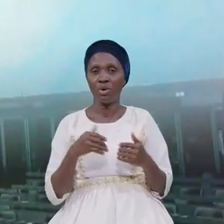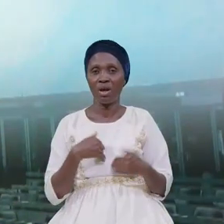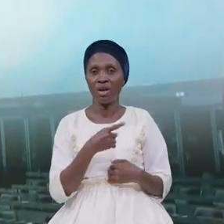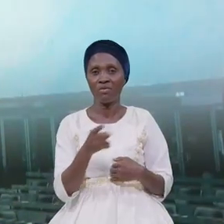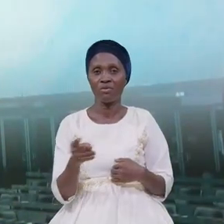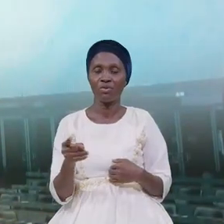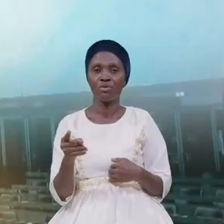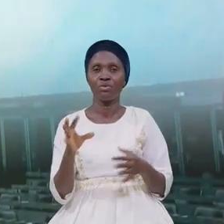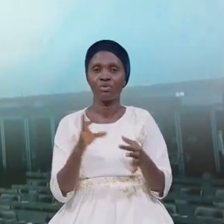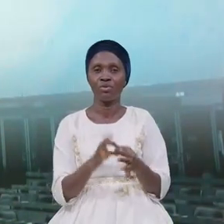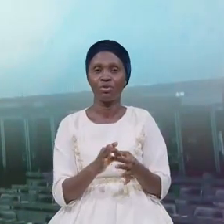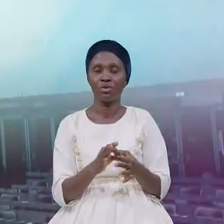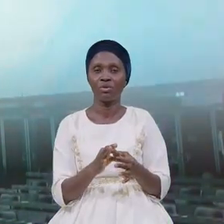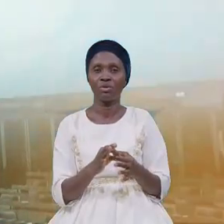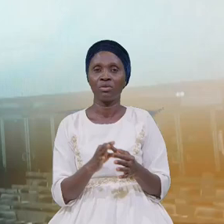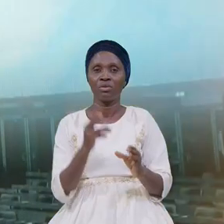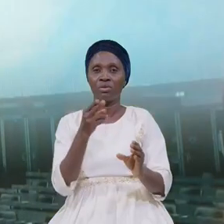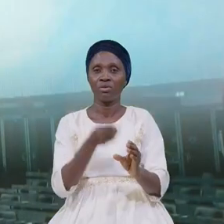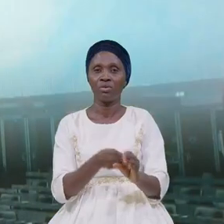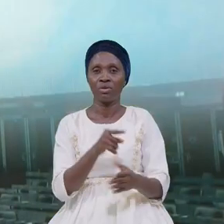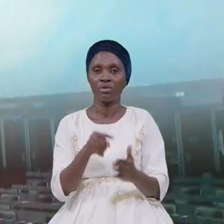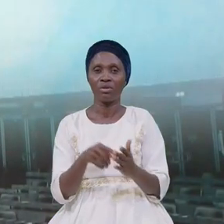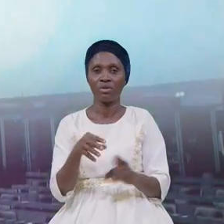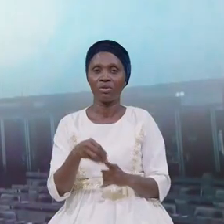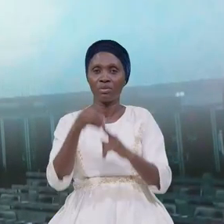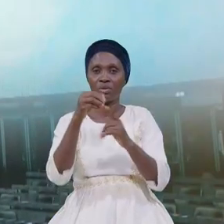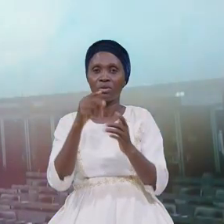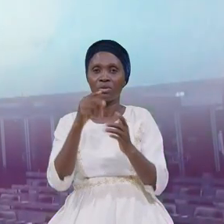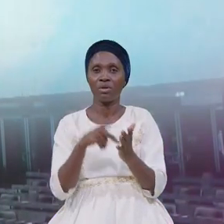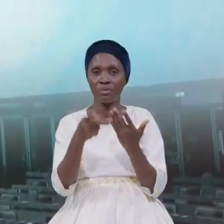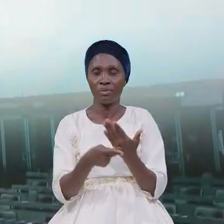prendre part à ce banquet.